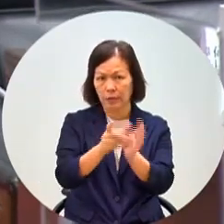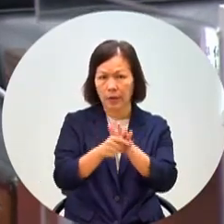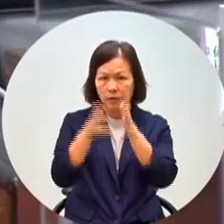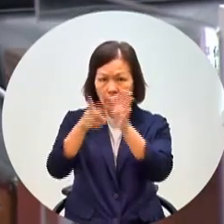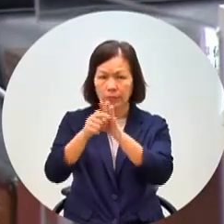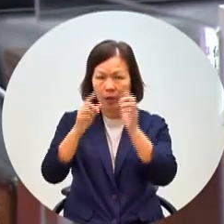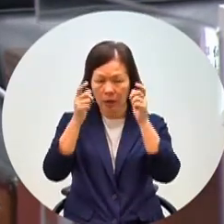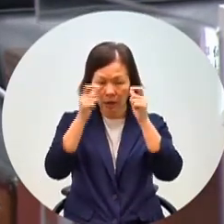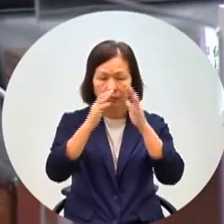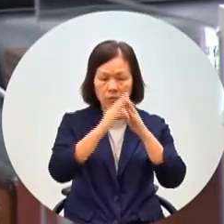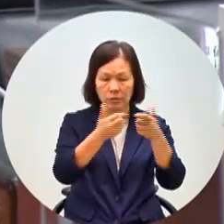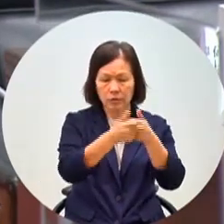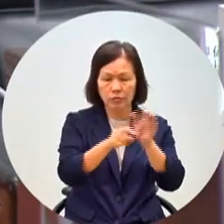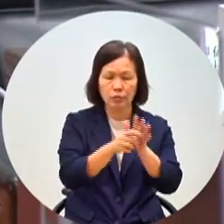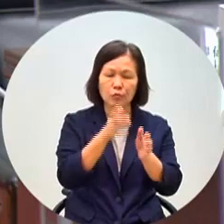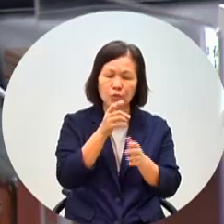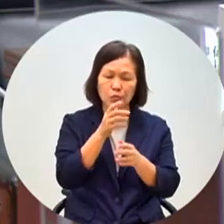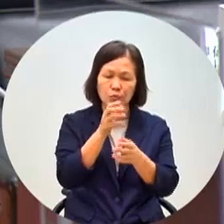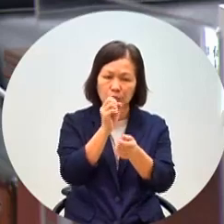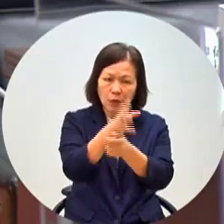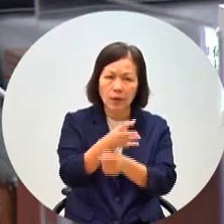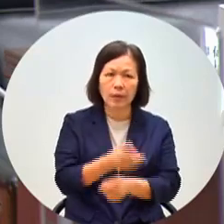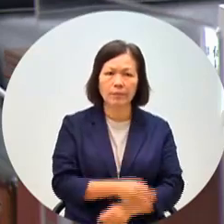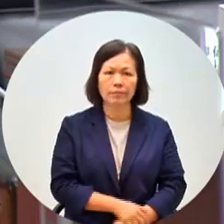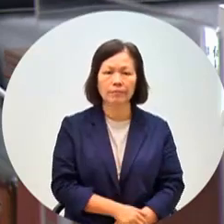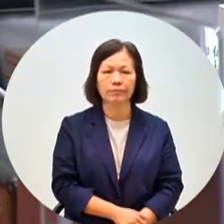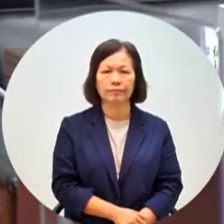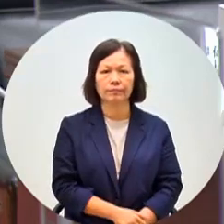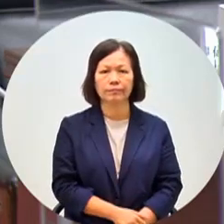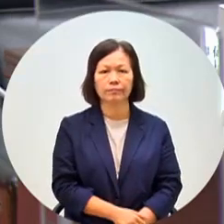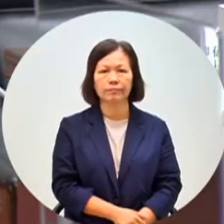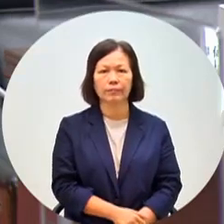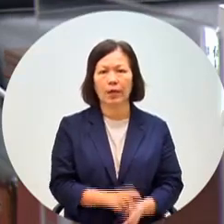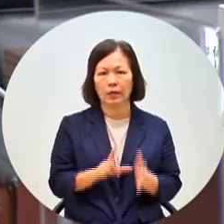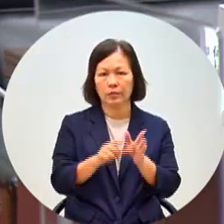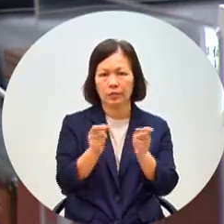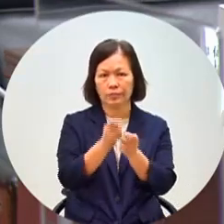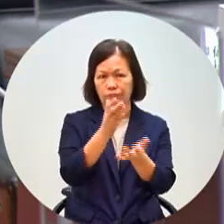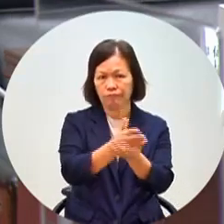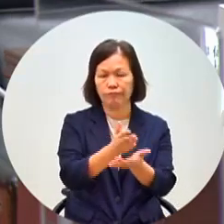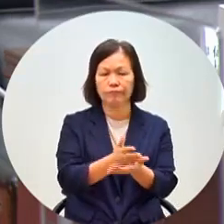讲几句话好不好？ 好， 时间暂停。 时间暂停。